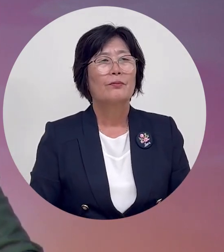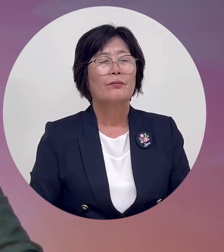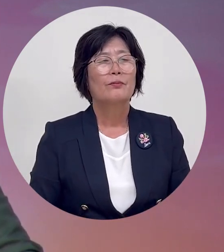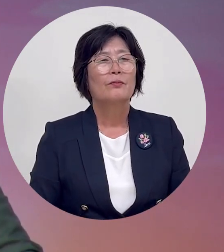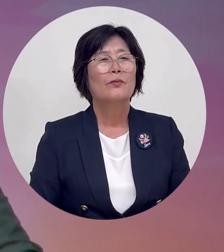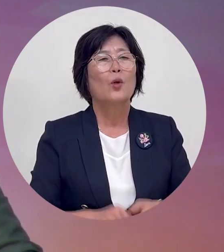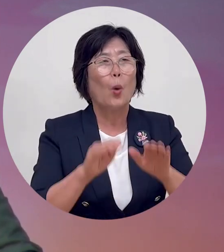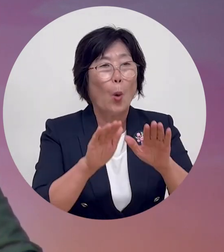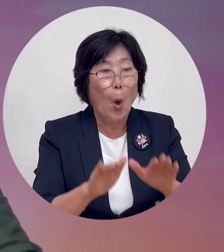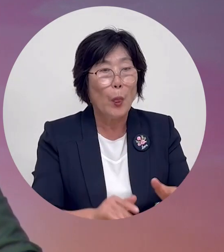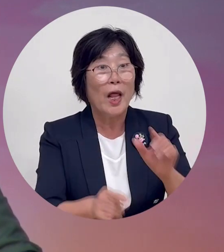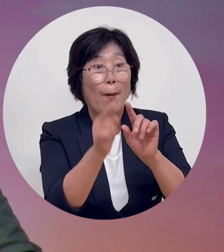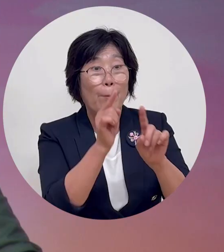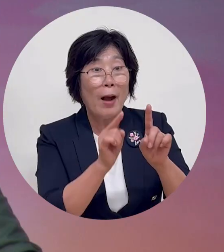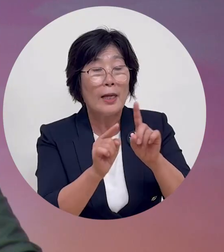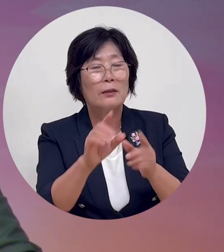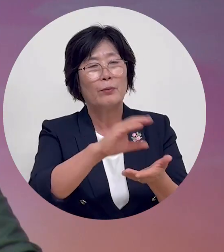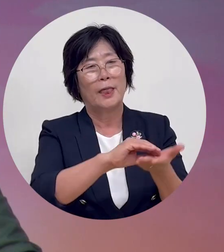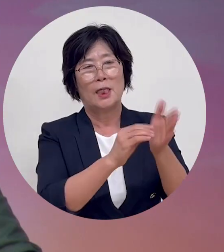오늘 말씀의 제목이 뭐예요?